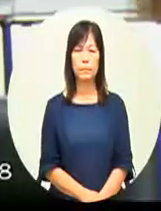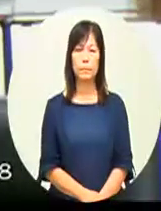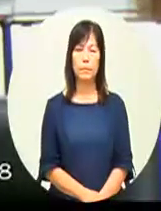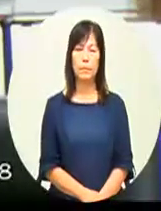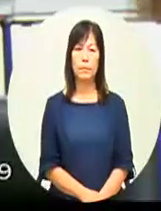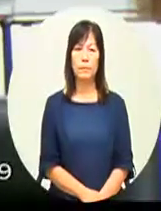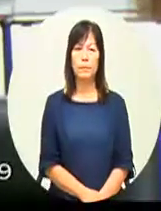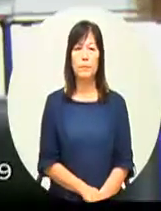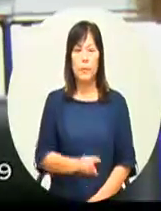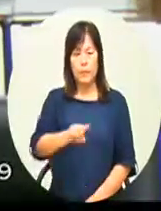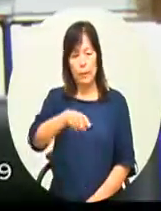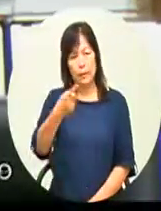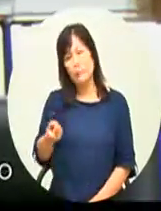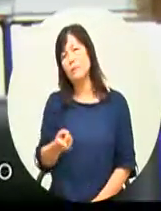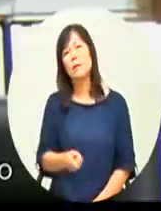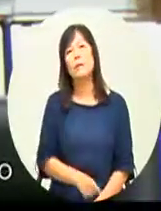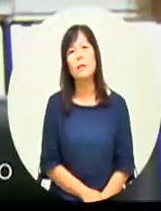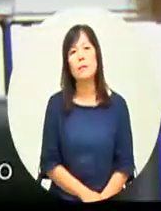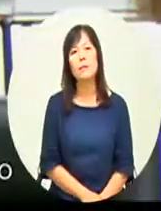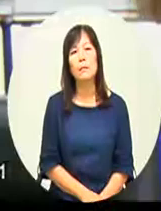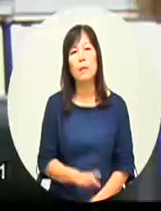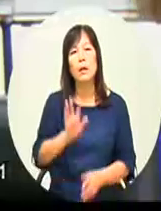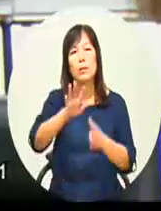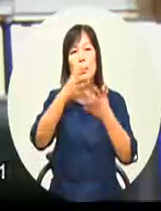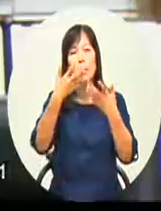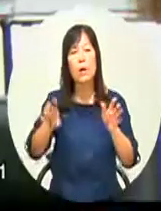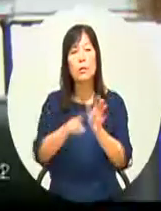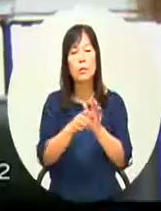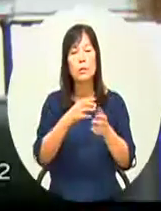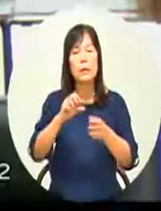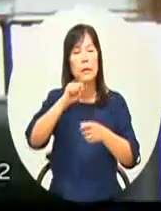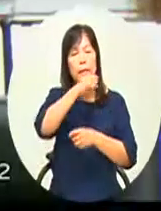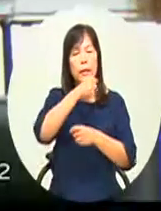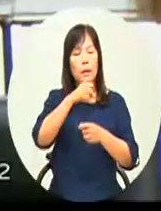那么再过来，其实很多的像我们台湾